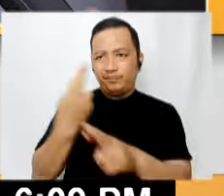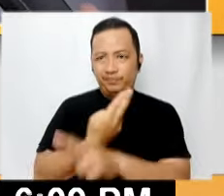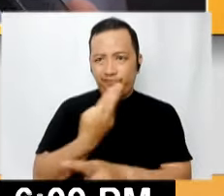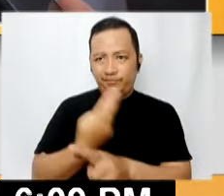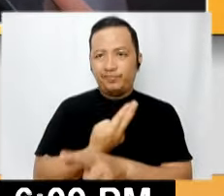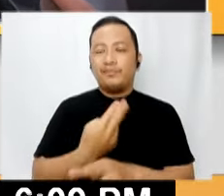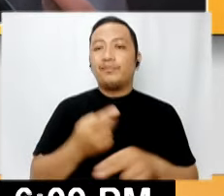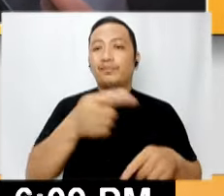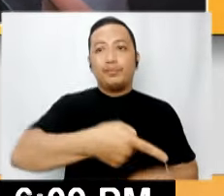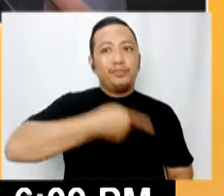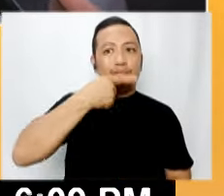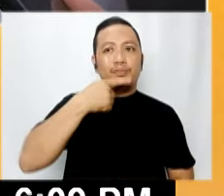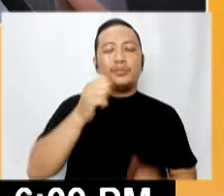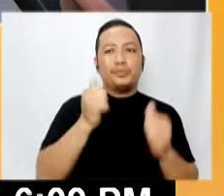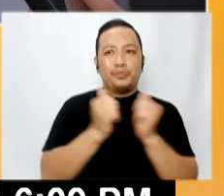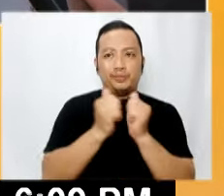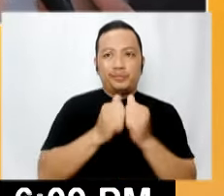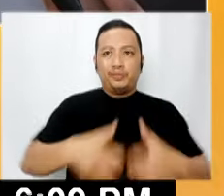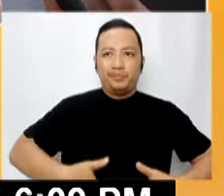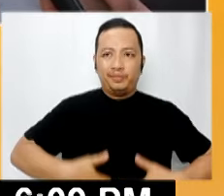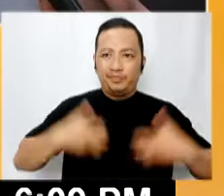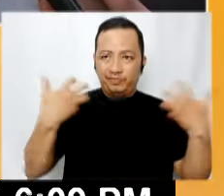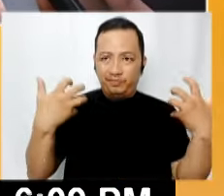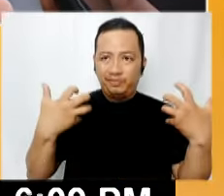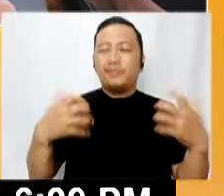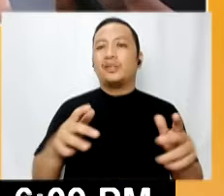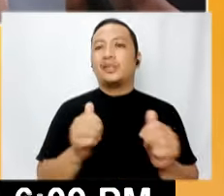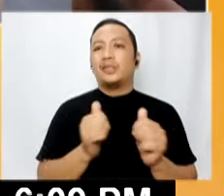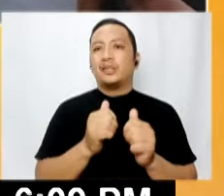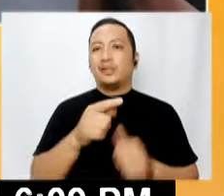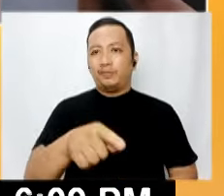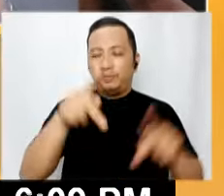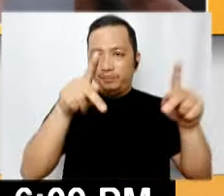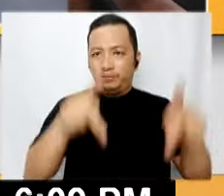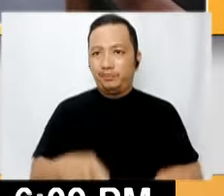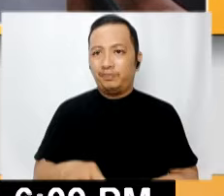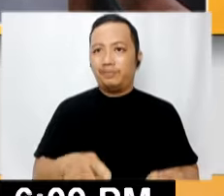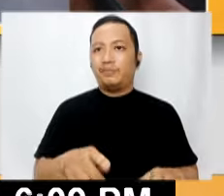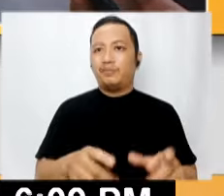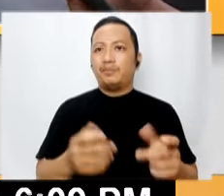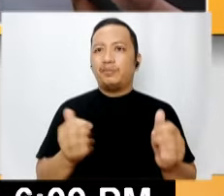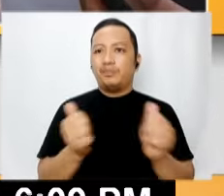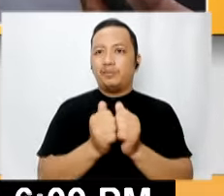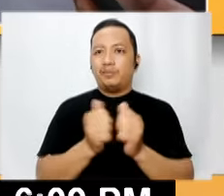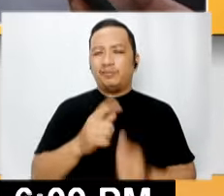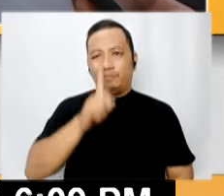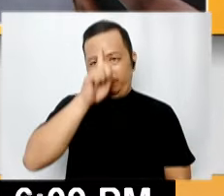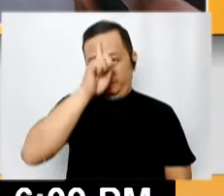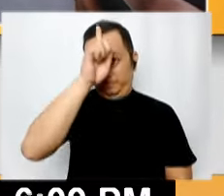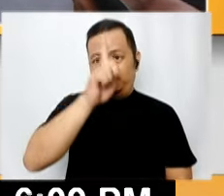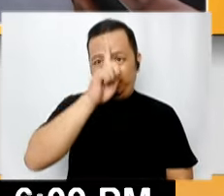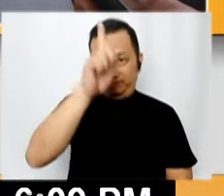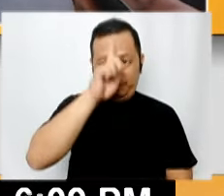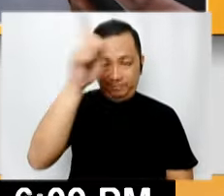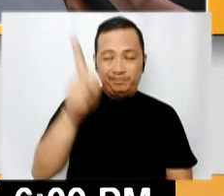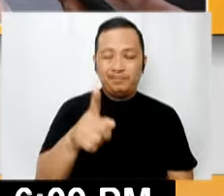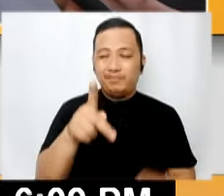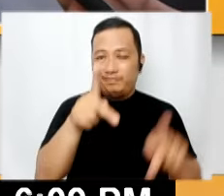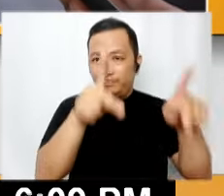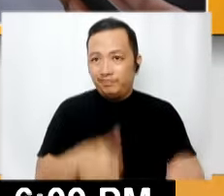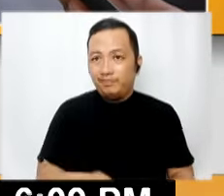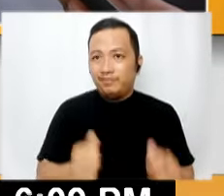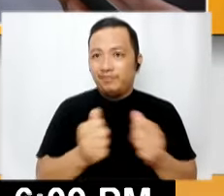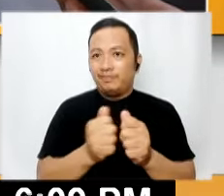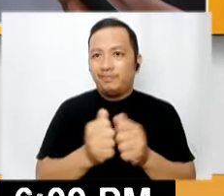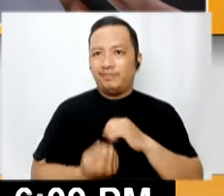galit, sinasabi ito ng tao na may pagkapikon, sinasabi ito ng tao na may kinikimkim